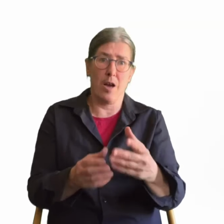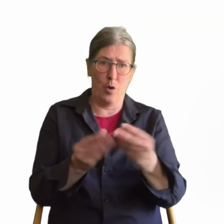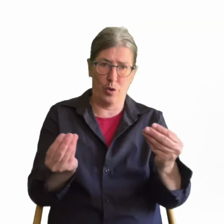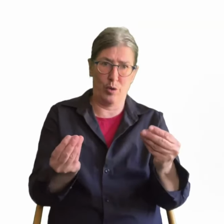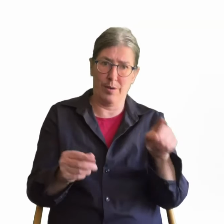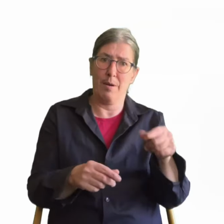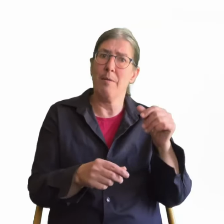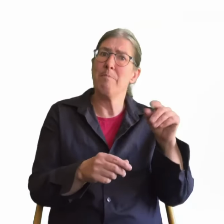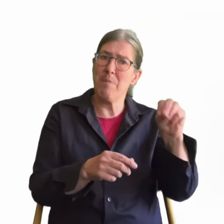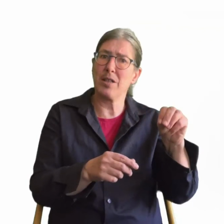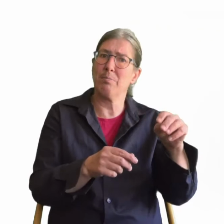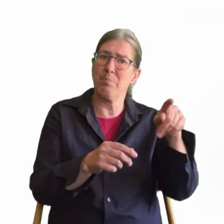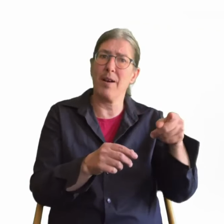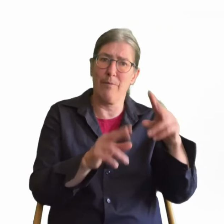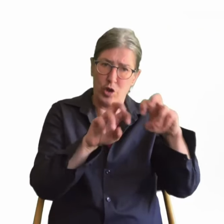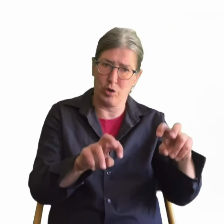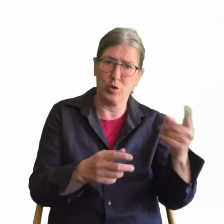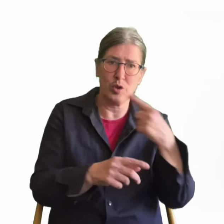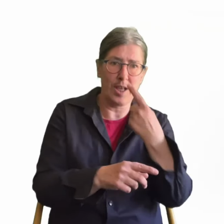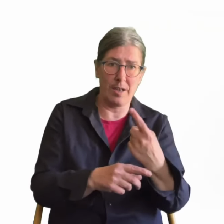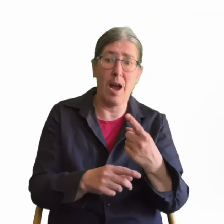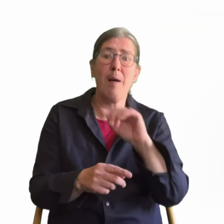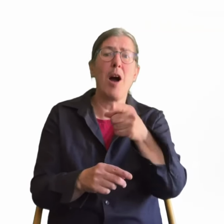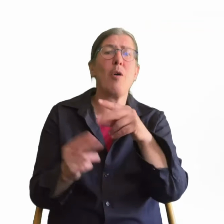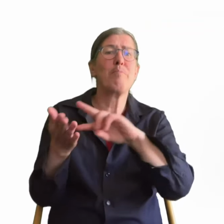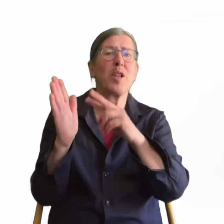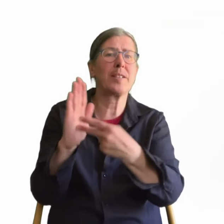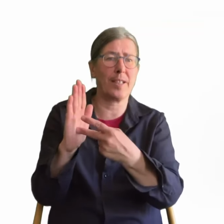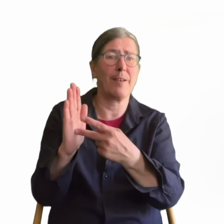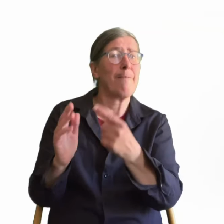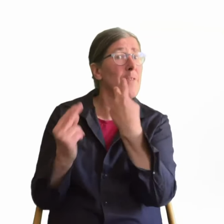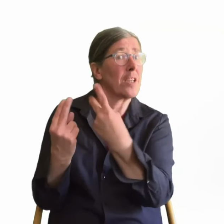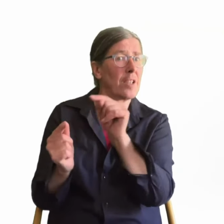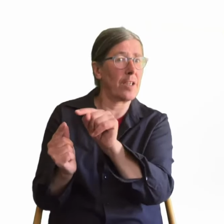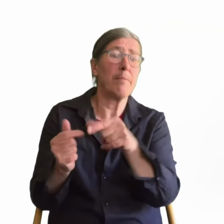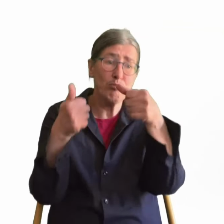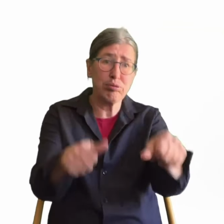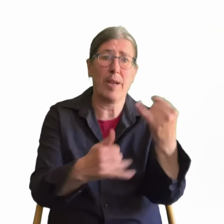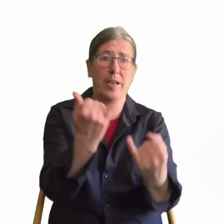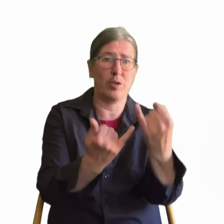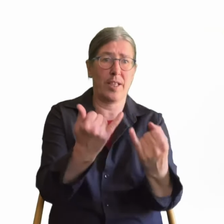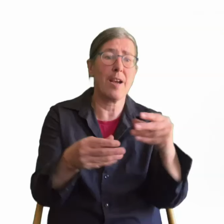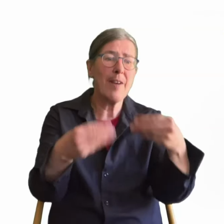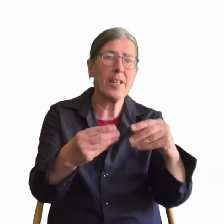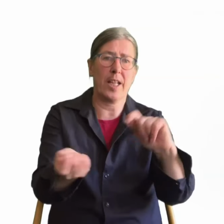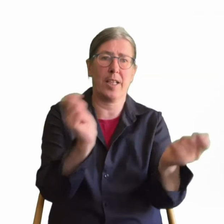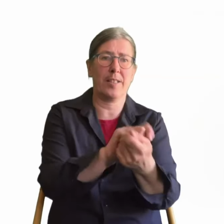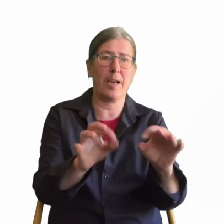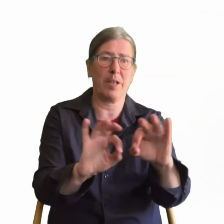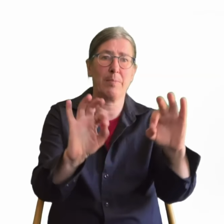Max-Planck-Forscherin Landfester. Gefordert ist aber auch die Politik, die die Industrie zwingen kann, die Qualität des Recyclings zu